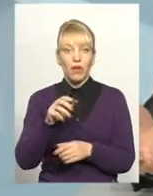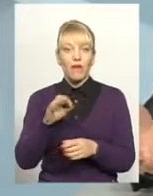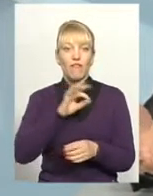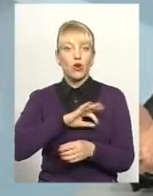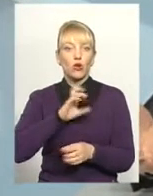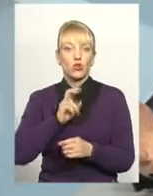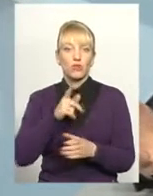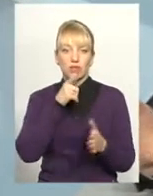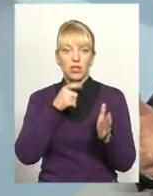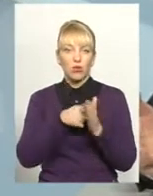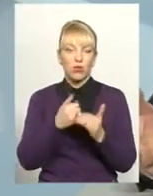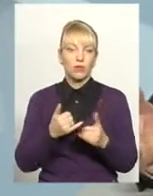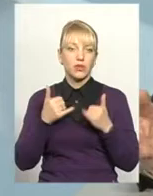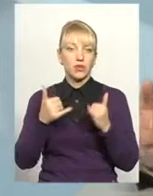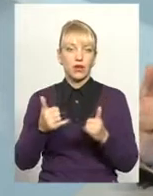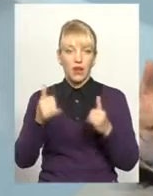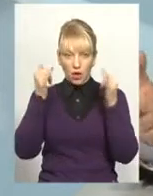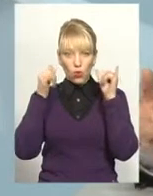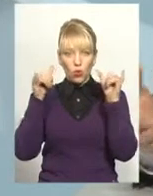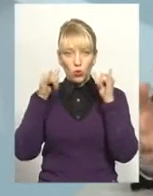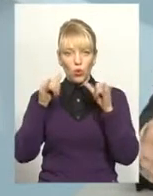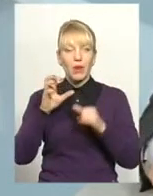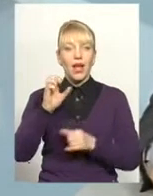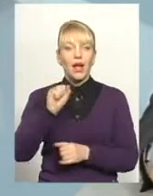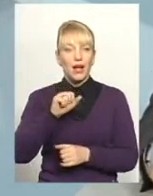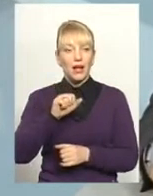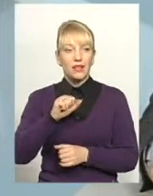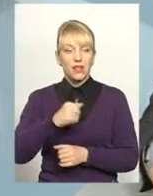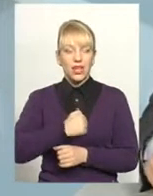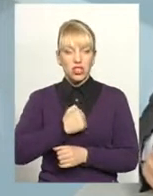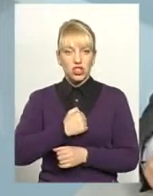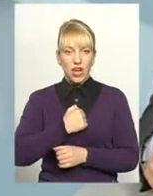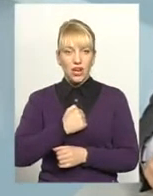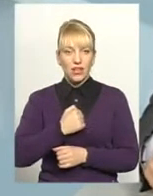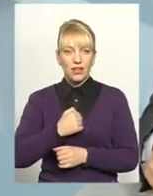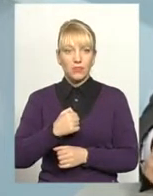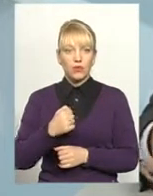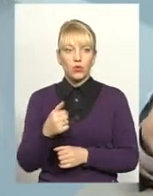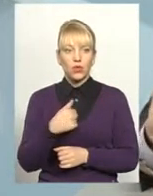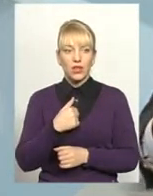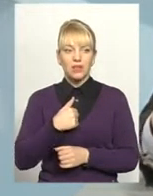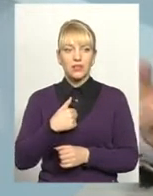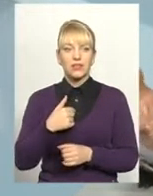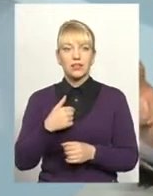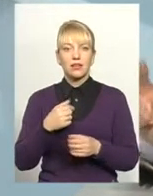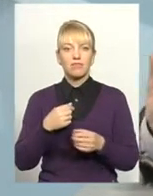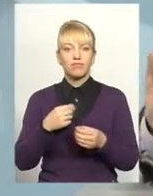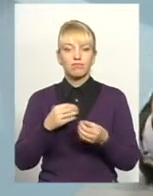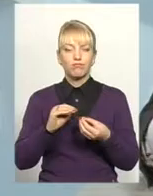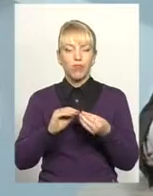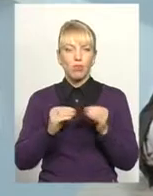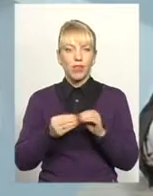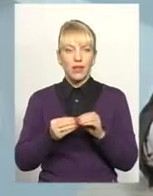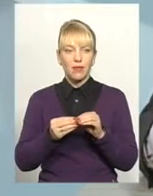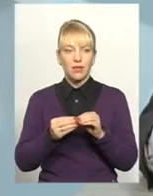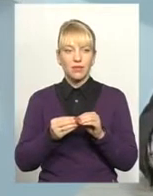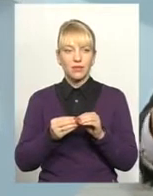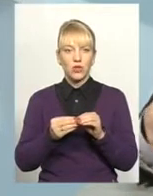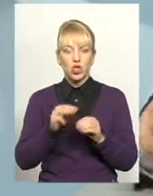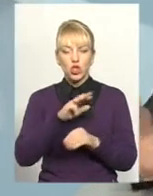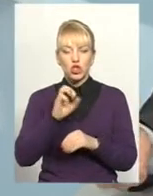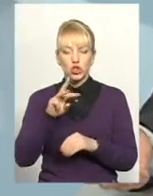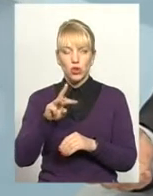для худоби. На жаль, тваринницьких комплексів у нас стає все менше, і проблема зберігати жом, а